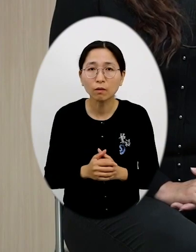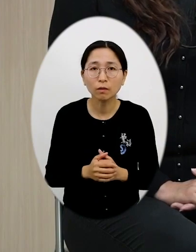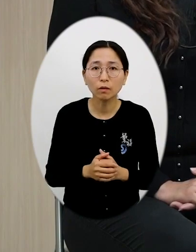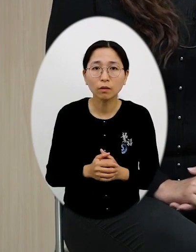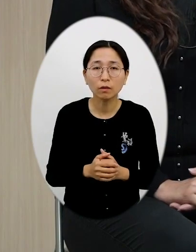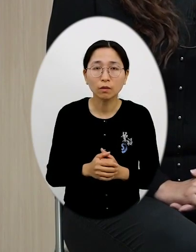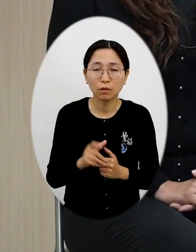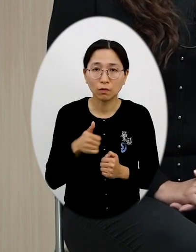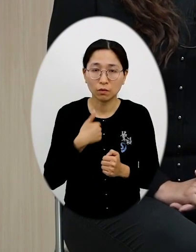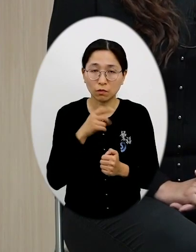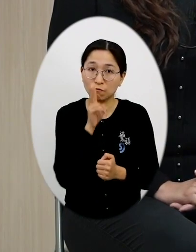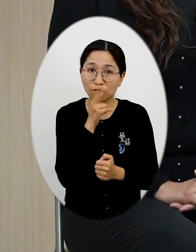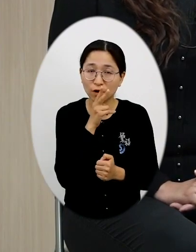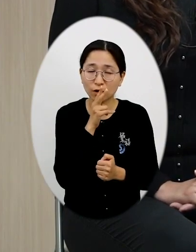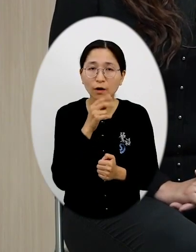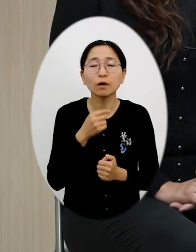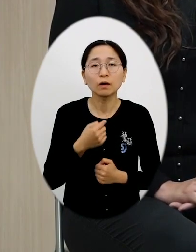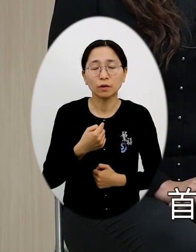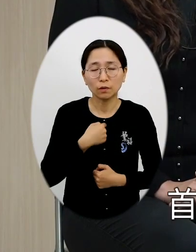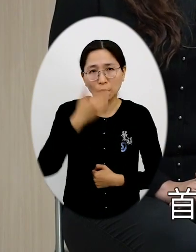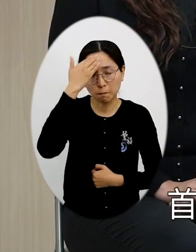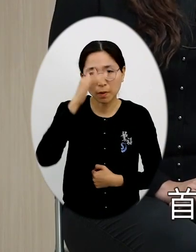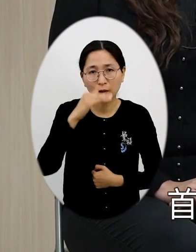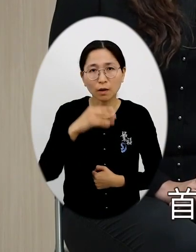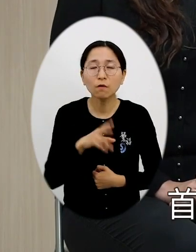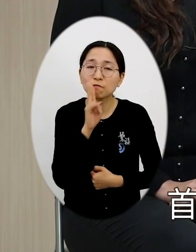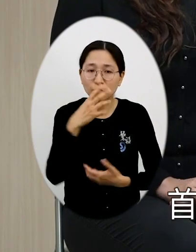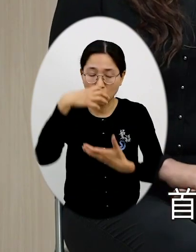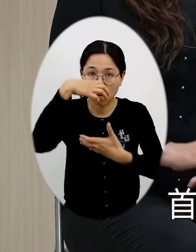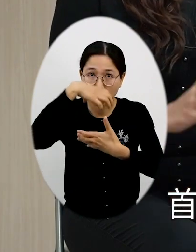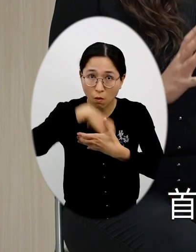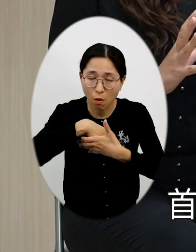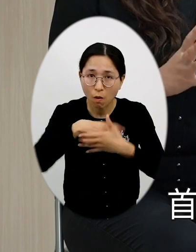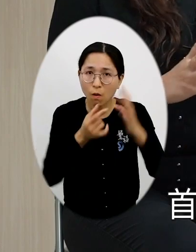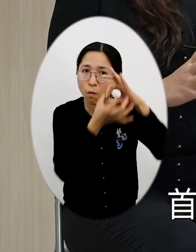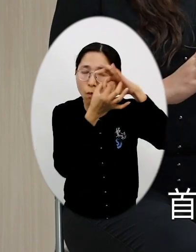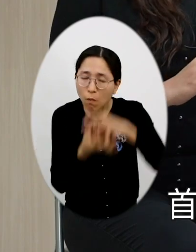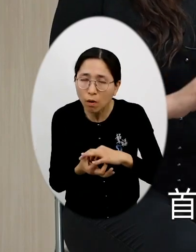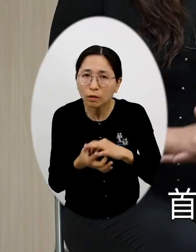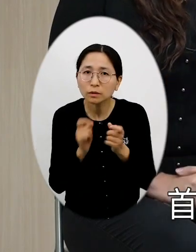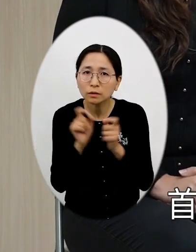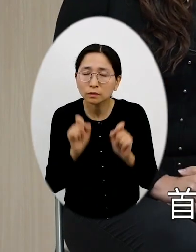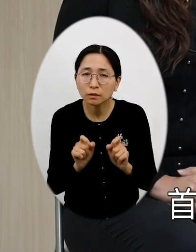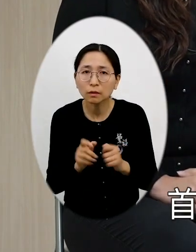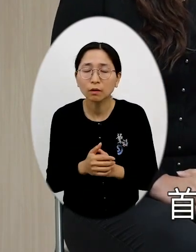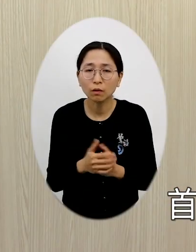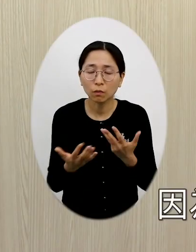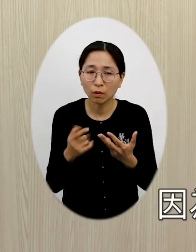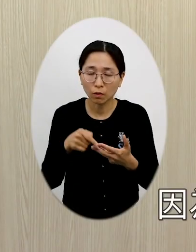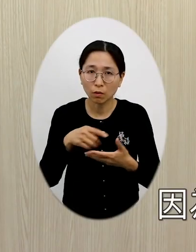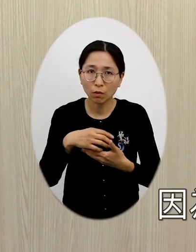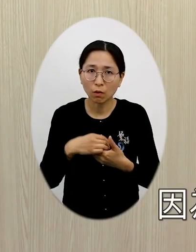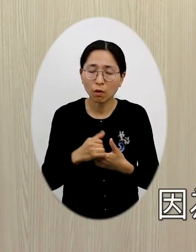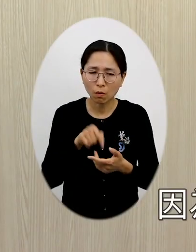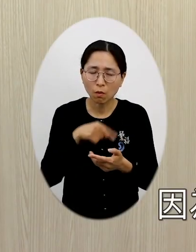咧？ 嗯，其實要去做傳譯咧，最緊要你要明白咗你要傳譯嗰段內容嘅上文下理先啦、 嗯。 因